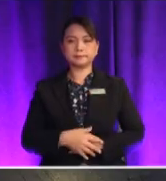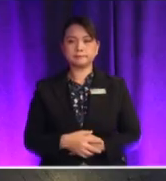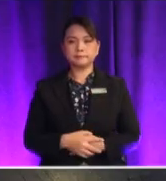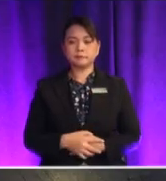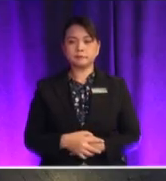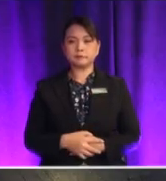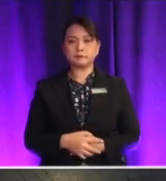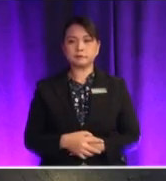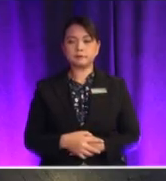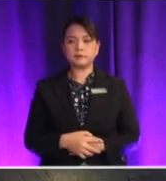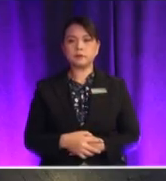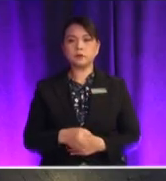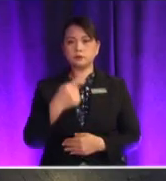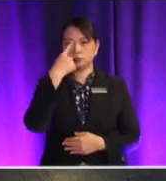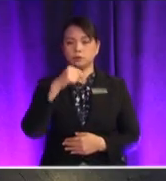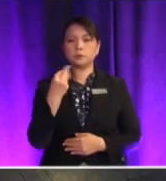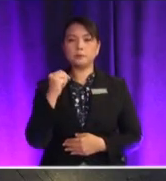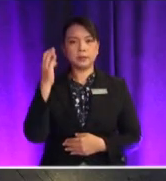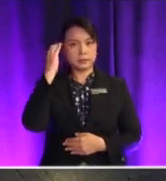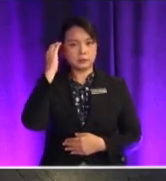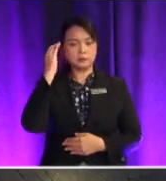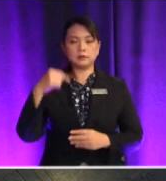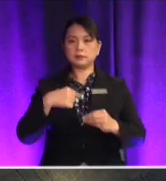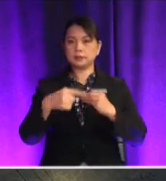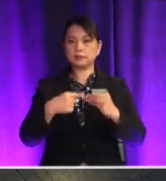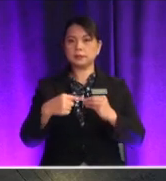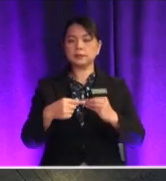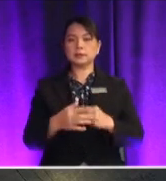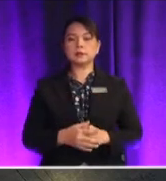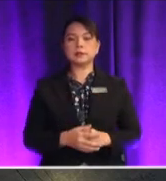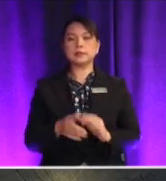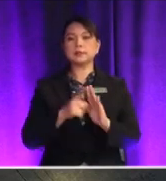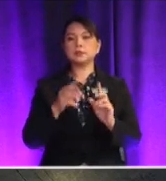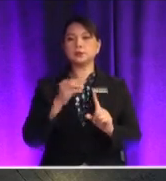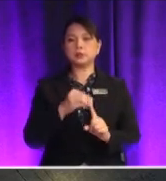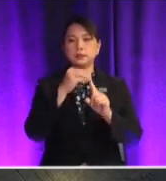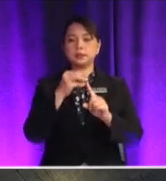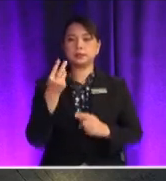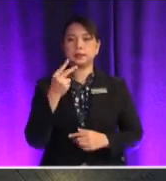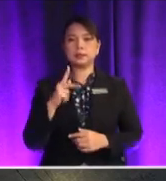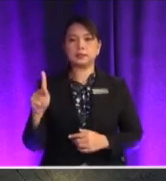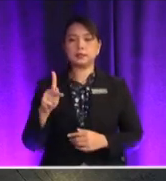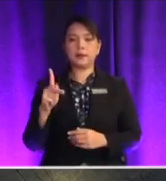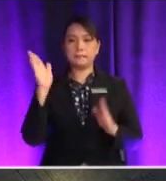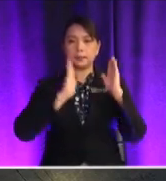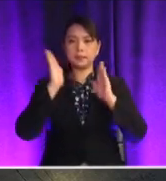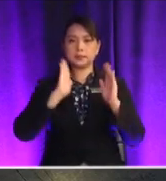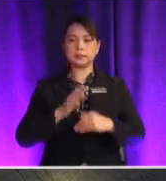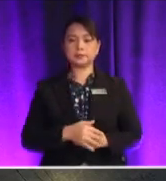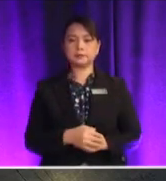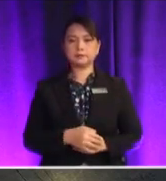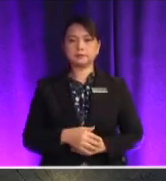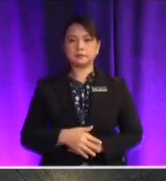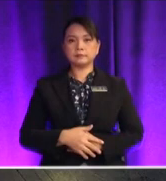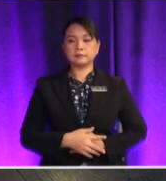Ya, pendedahan awal di peringkat sekolah. Jadi dengan itu tadi, Nikki cikgu. Ya, dua markah untuk Nikki. Ya, mendapat 24 markah.